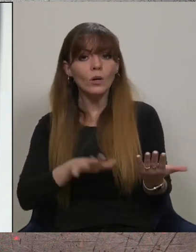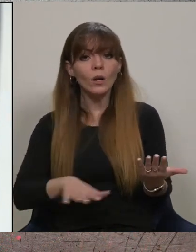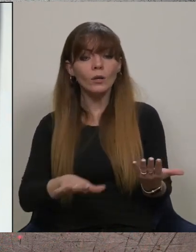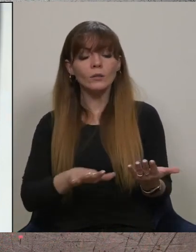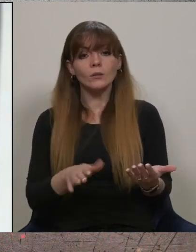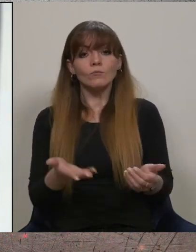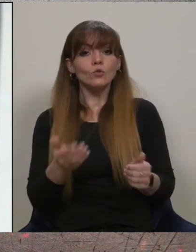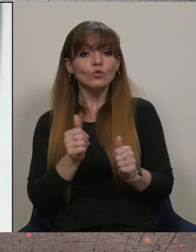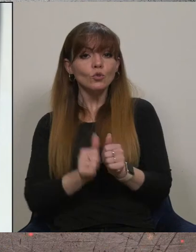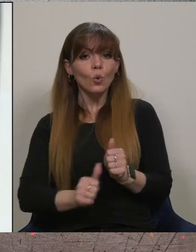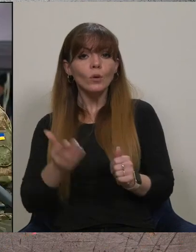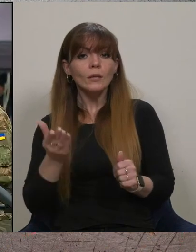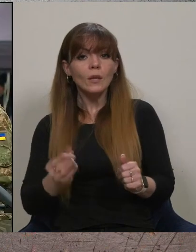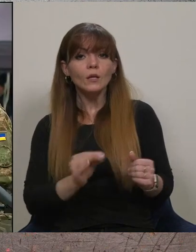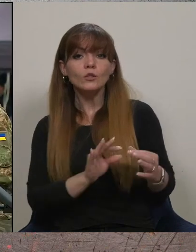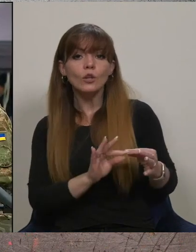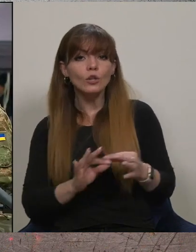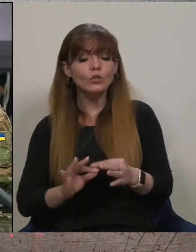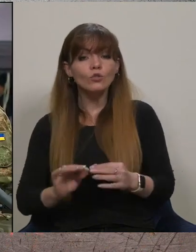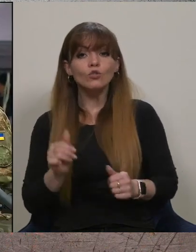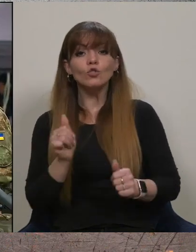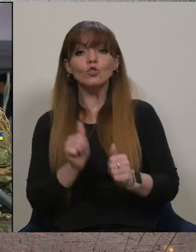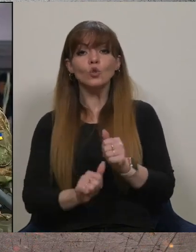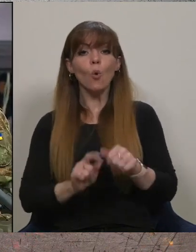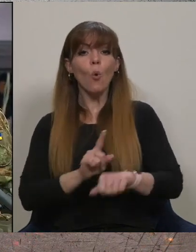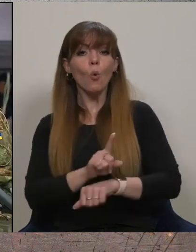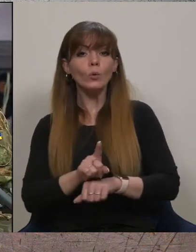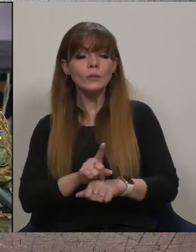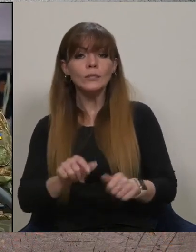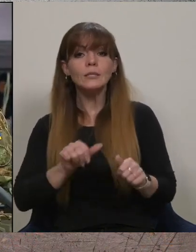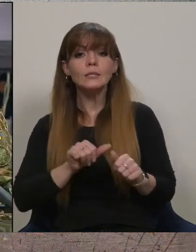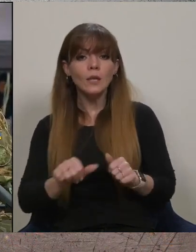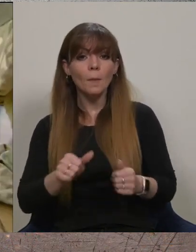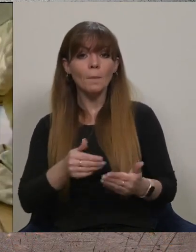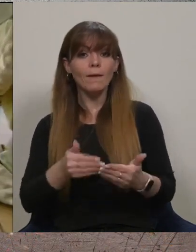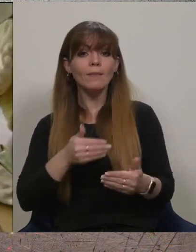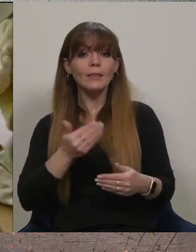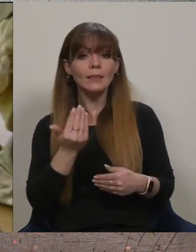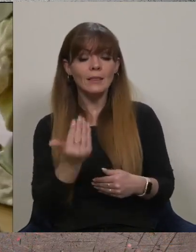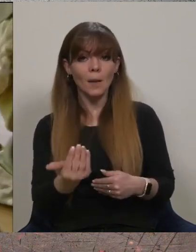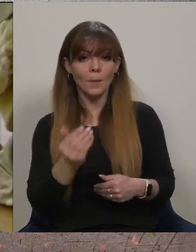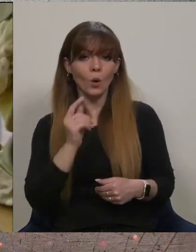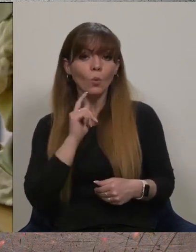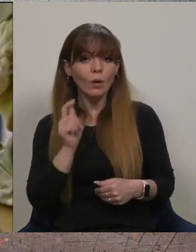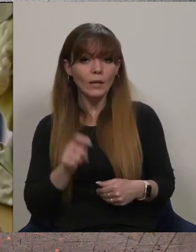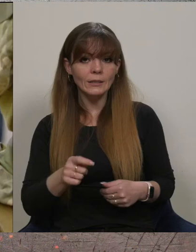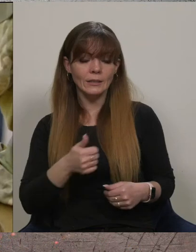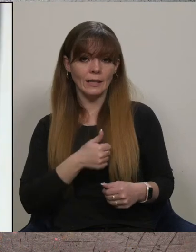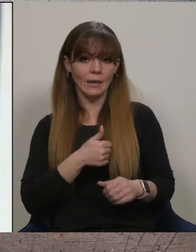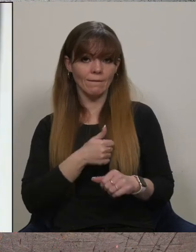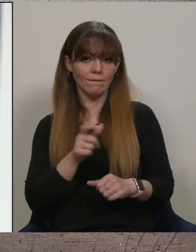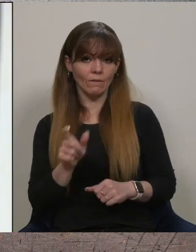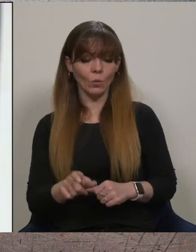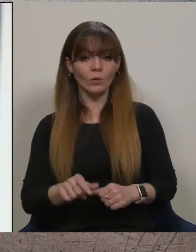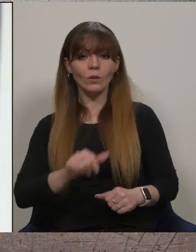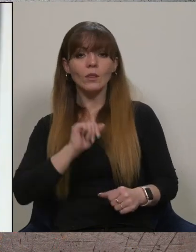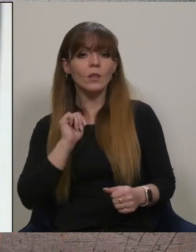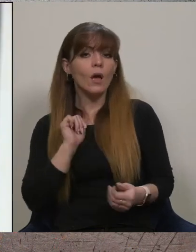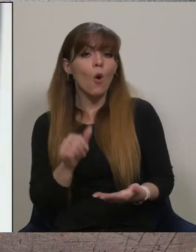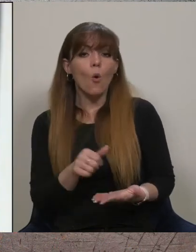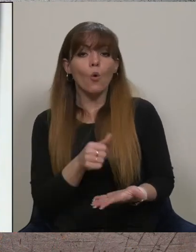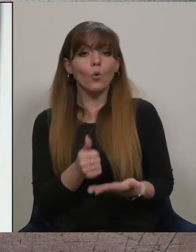Щодня залежить, щогодини, саме від тебе, українські воїни.